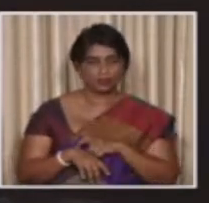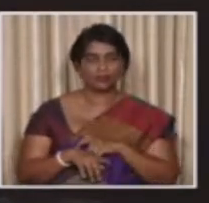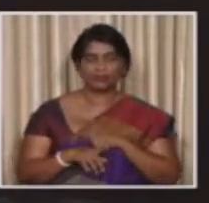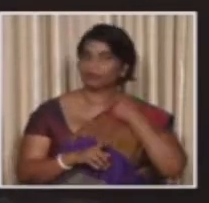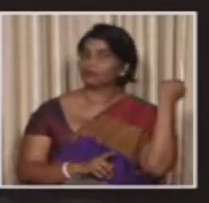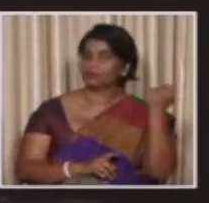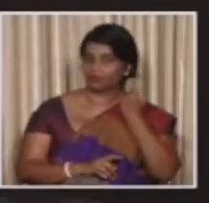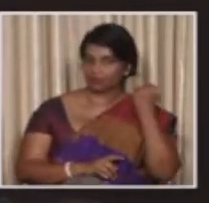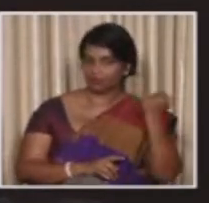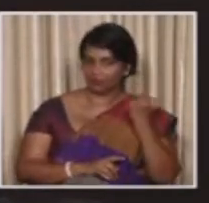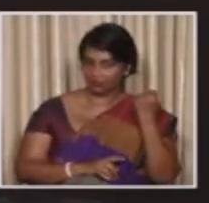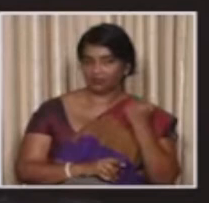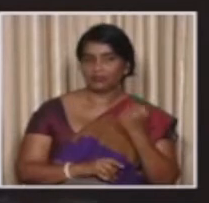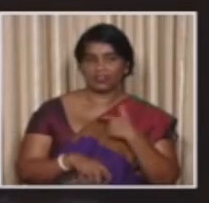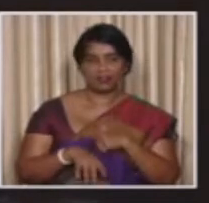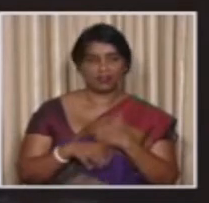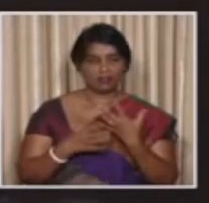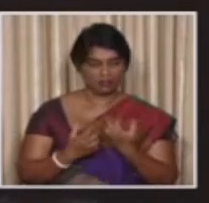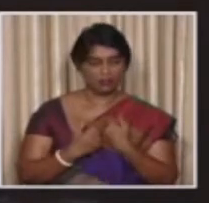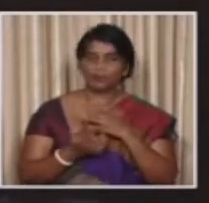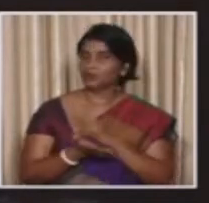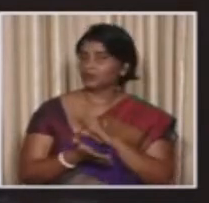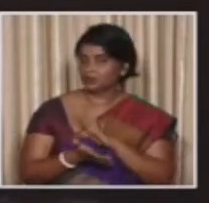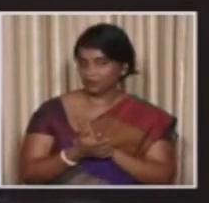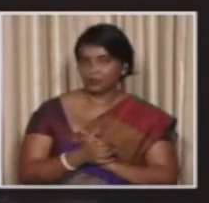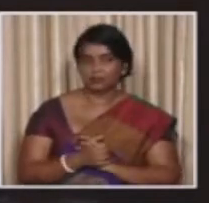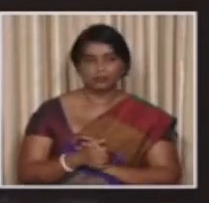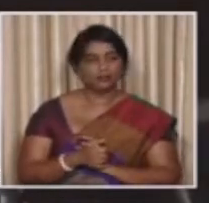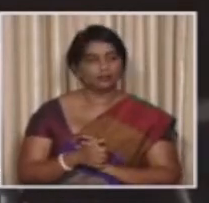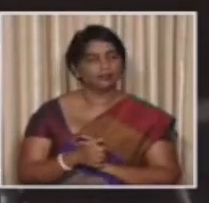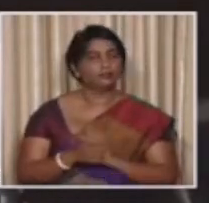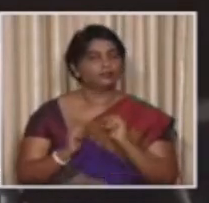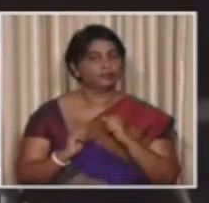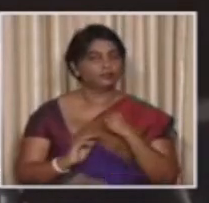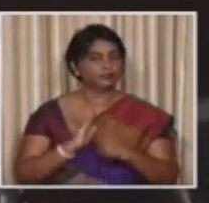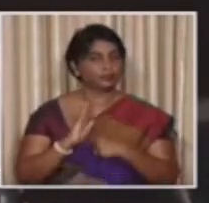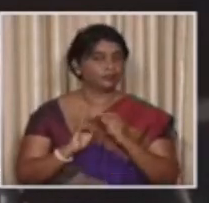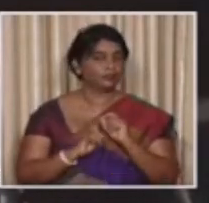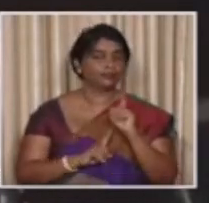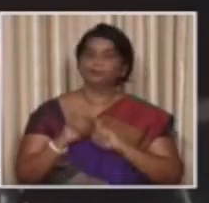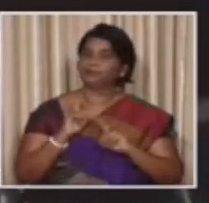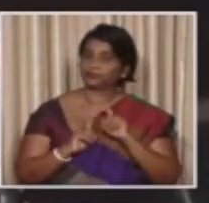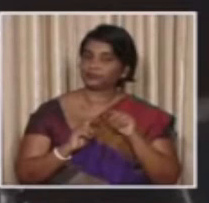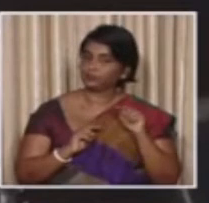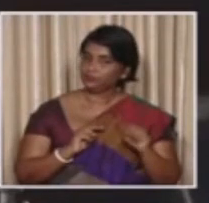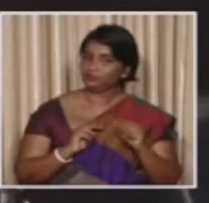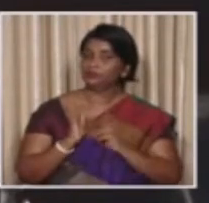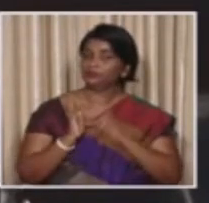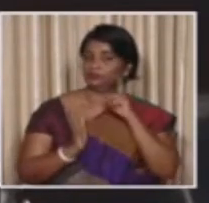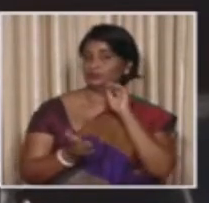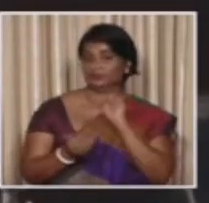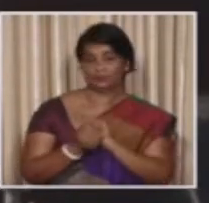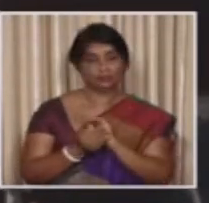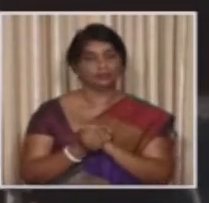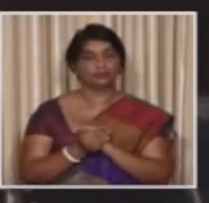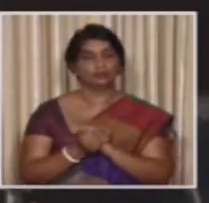sabawa amathannata awasthawak labune eka satrota karanawak. Ada ape rate parliamentuwe jathika arakshawa